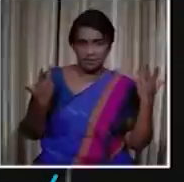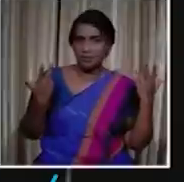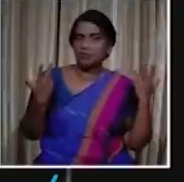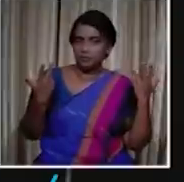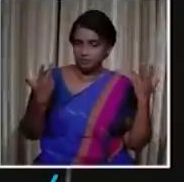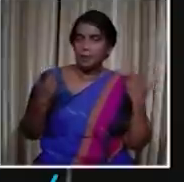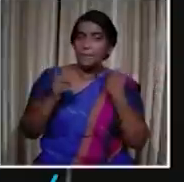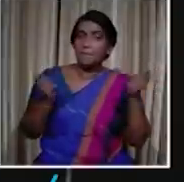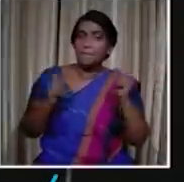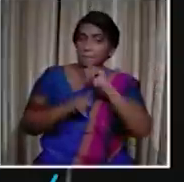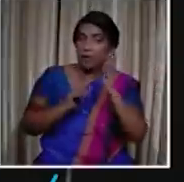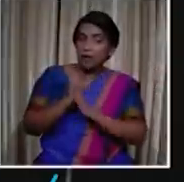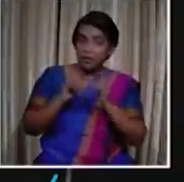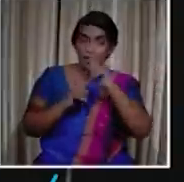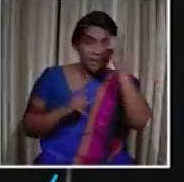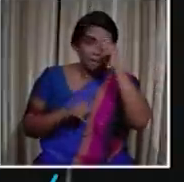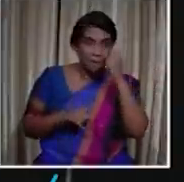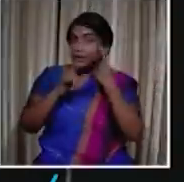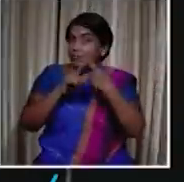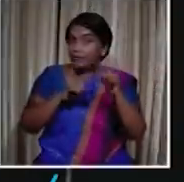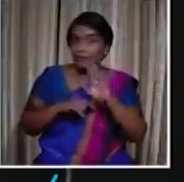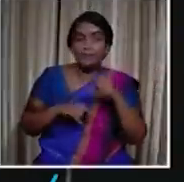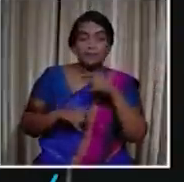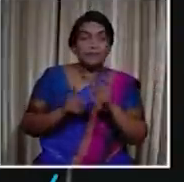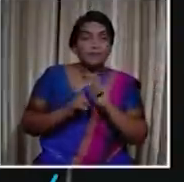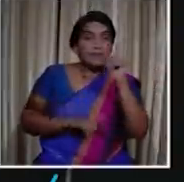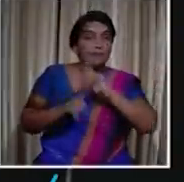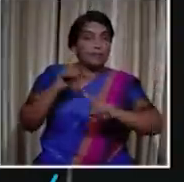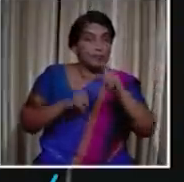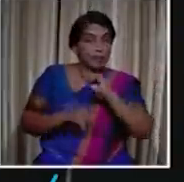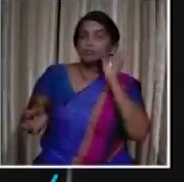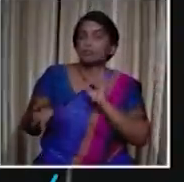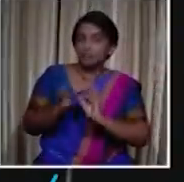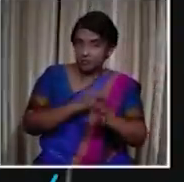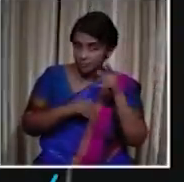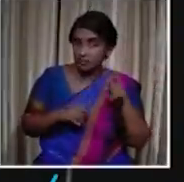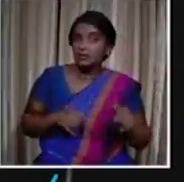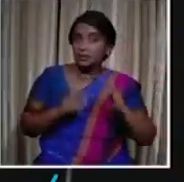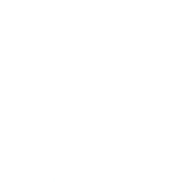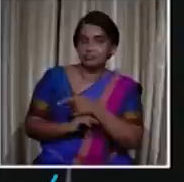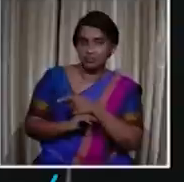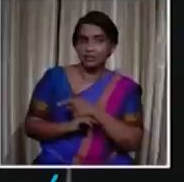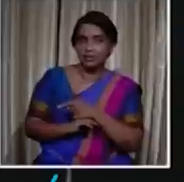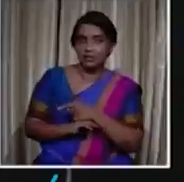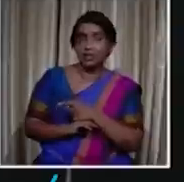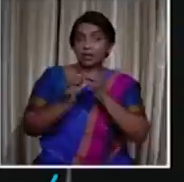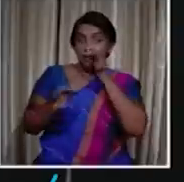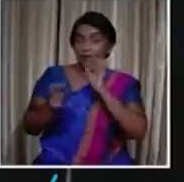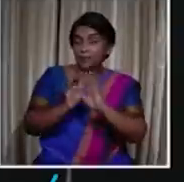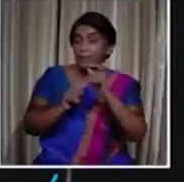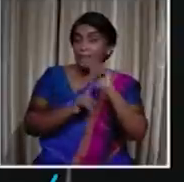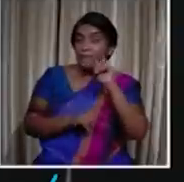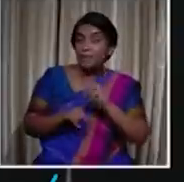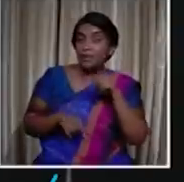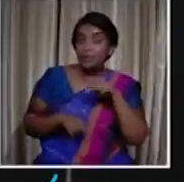දාන්න. පාර්ලිමේන්තු මන්ත්‍රීවරුන්ගේ වැටුපෙන් 50% අඩු කරන්න. පාර්ලිමේන්තුවත් ගිනි තියන්න තමයි දැන් ඊළඟ සැලැස්ම එන්නේ. පාර්ලිමේන්තුව කියලා කියන්නේ ගිනි